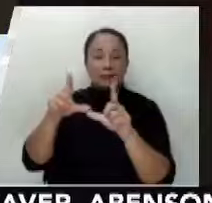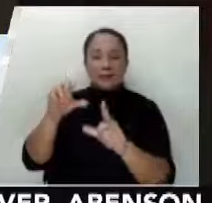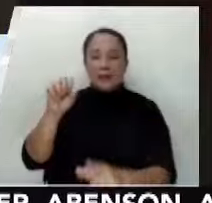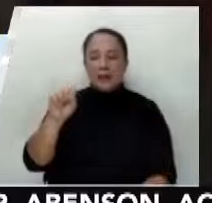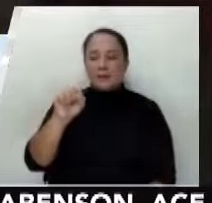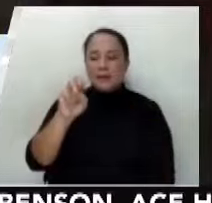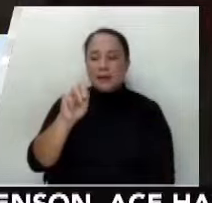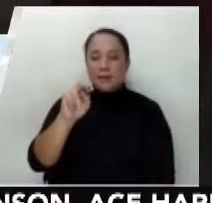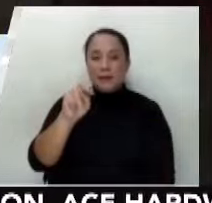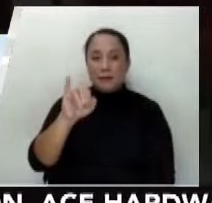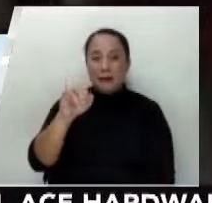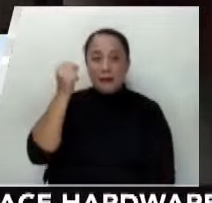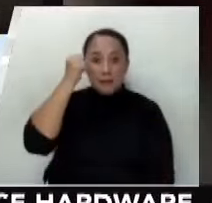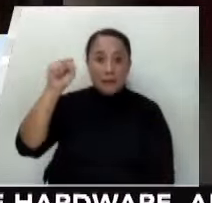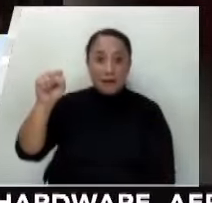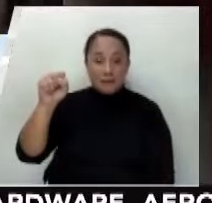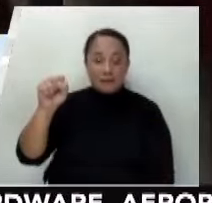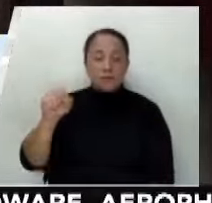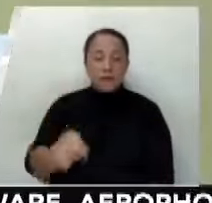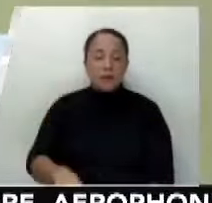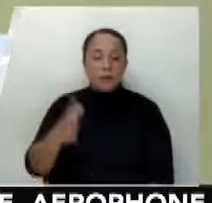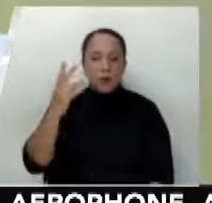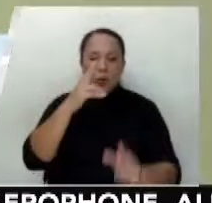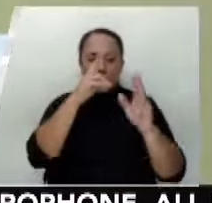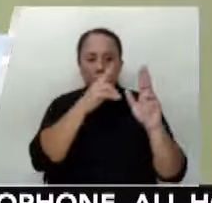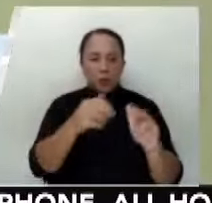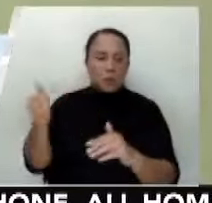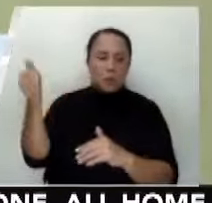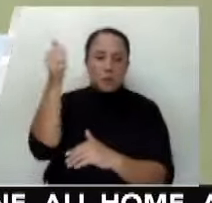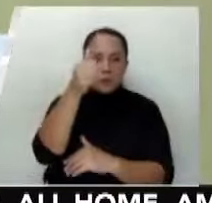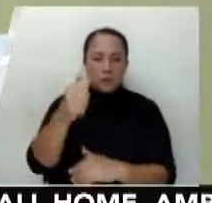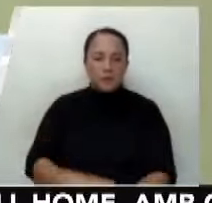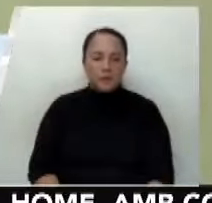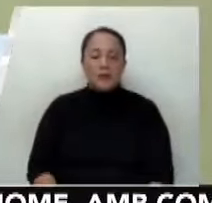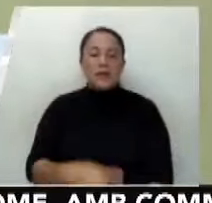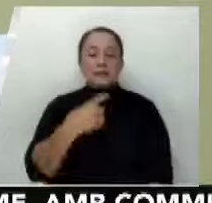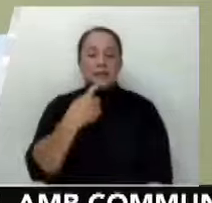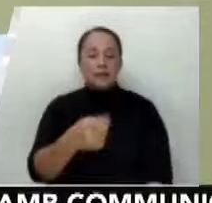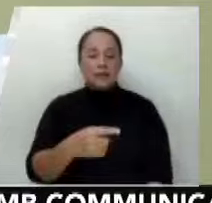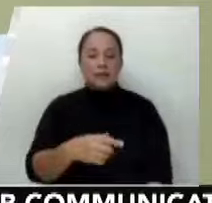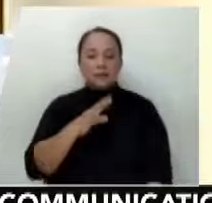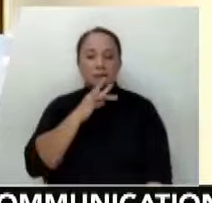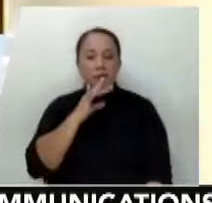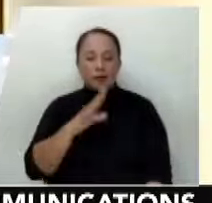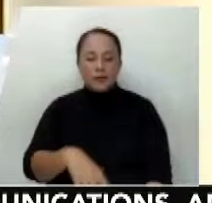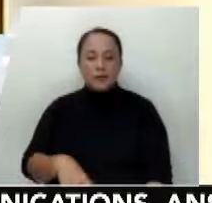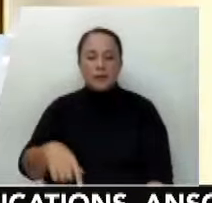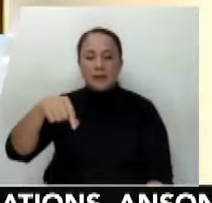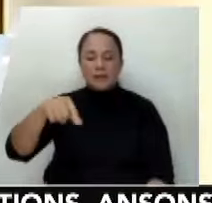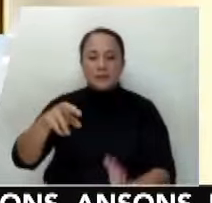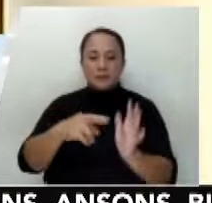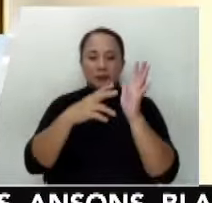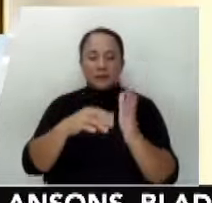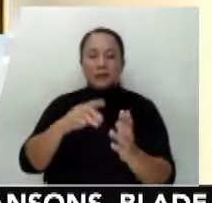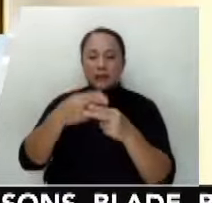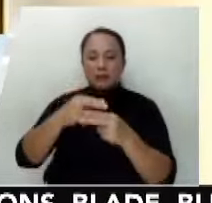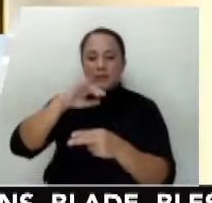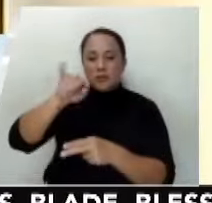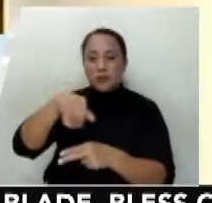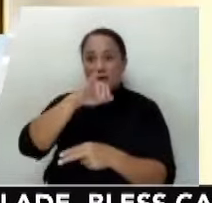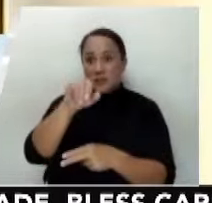smni kung saan honorary Chairman si Kiboy ayon kay deputy speaker at Quezon representative JJ Suarez importante ang